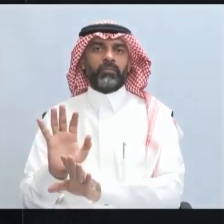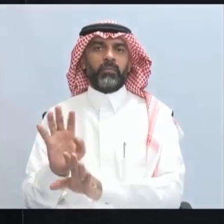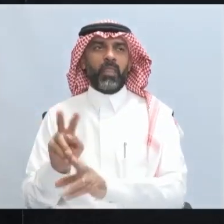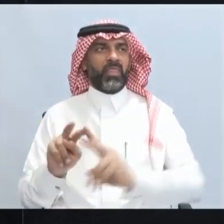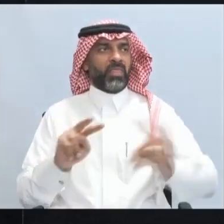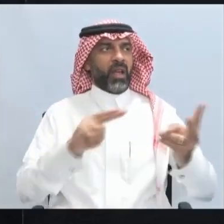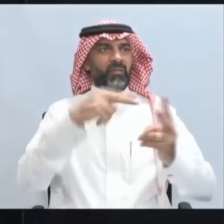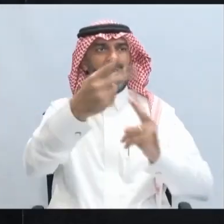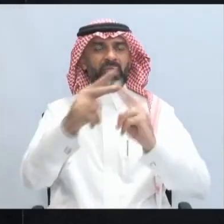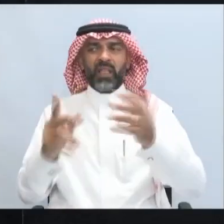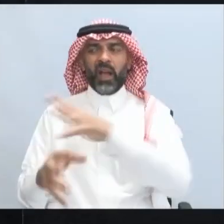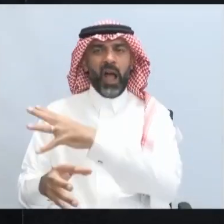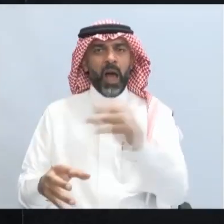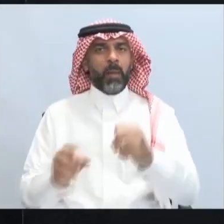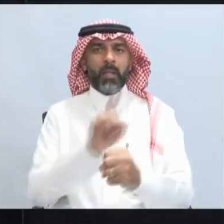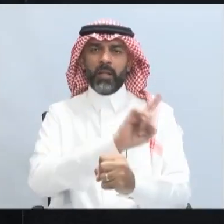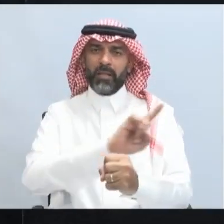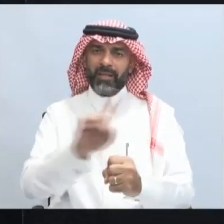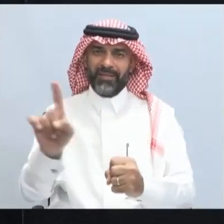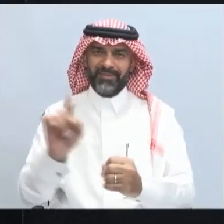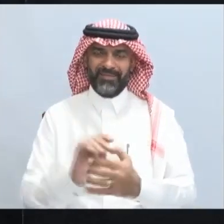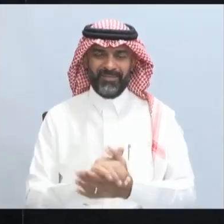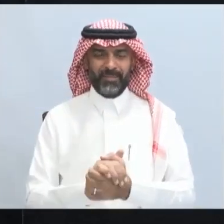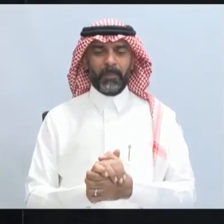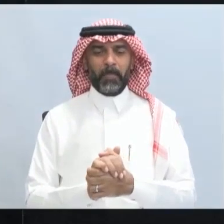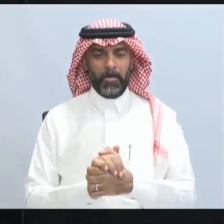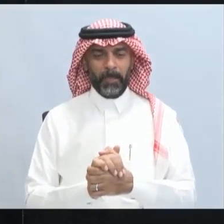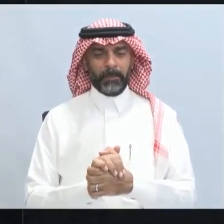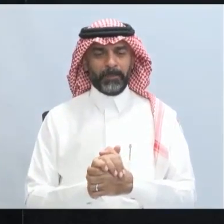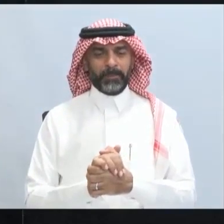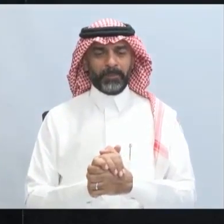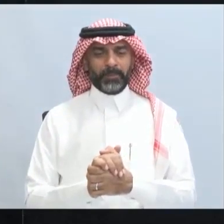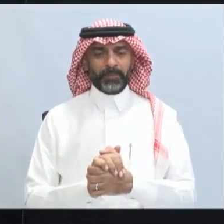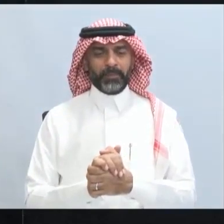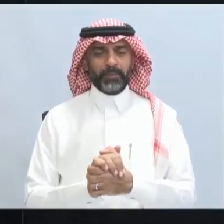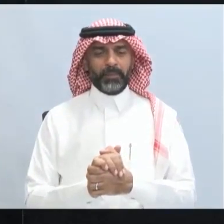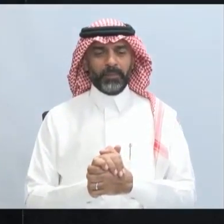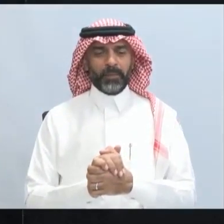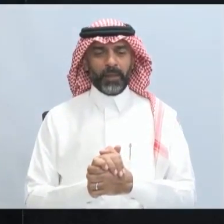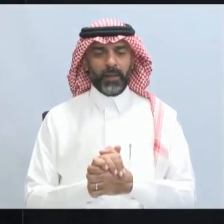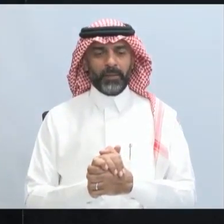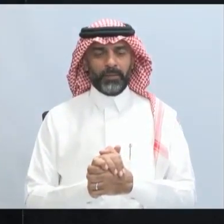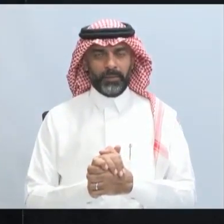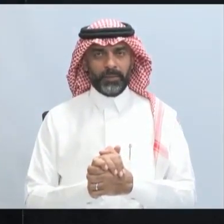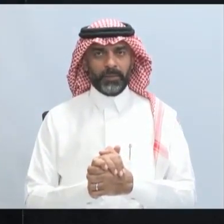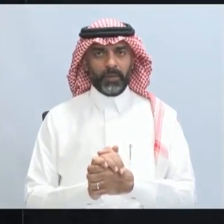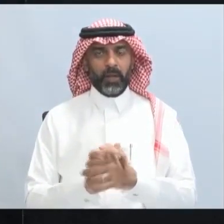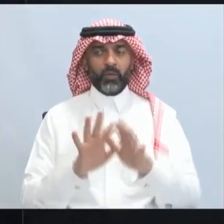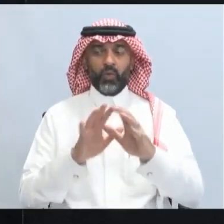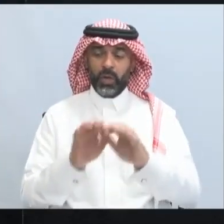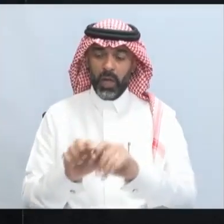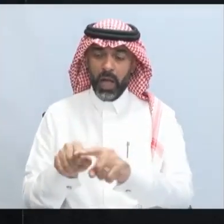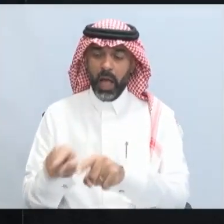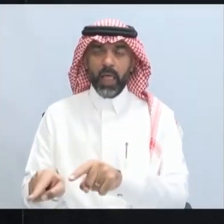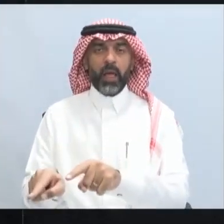التي ابتكرها هذه الامور التي ابتكرها وهي من انتاج فكري عن طريق نسبه ماذا عن طريق